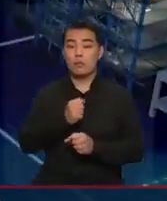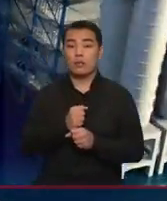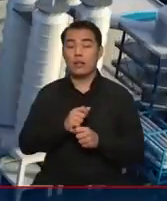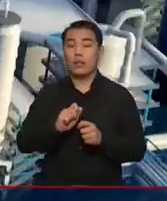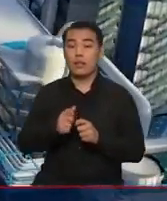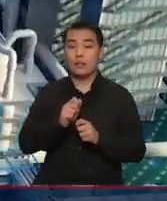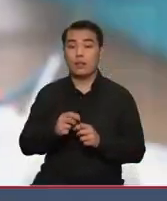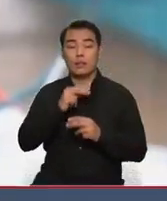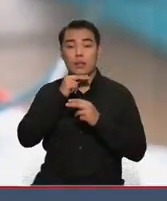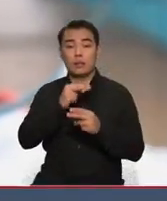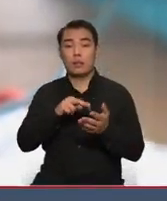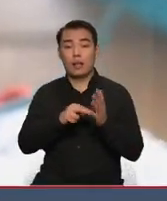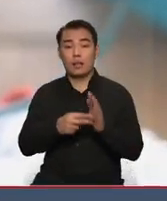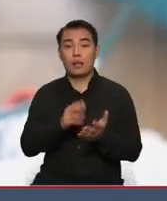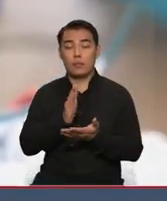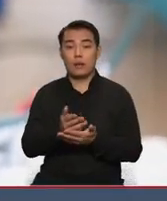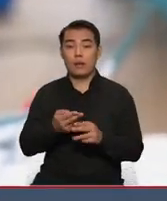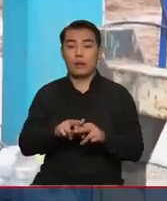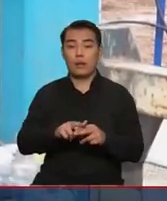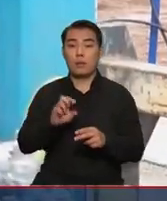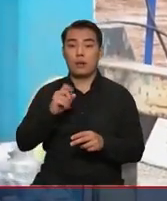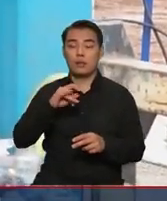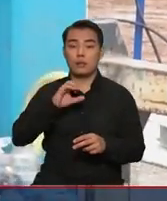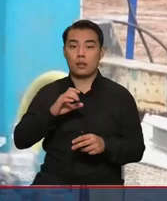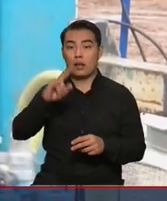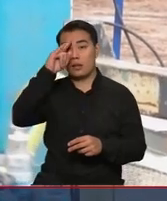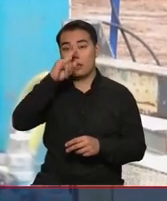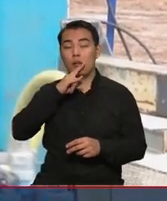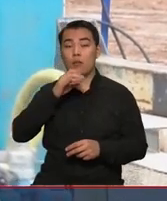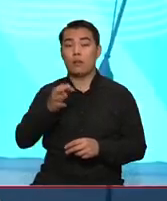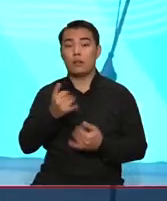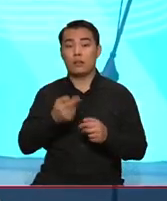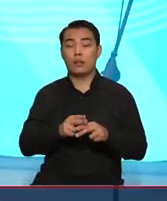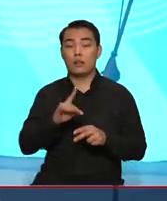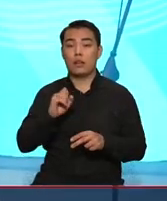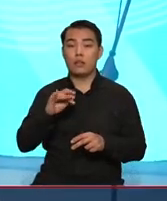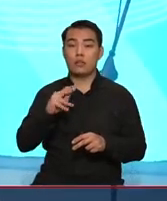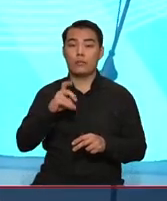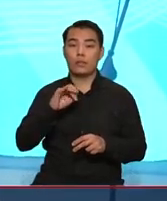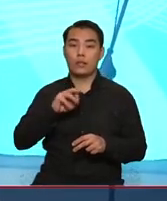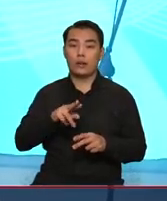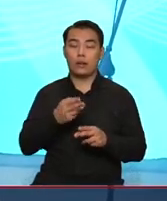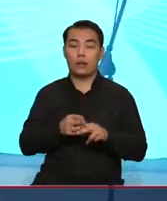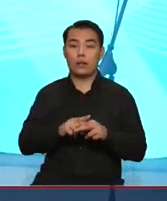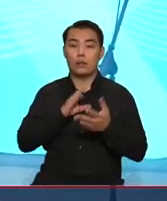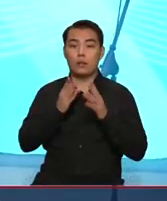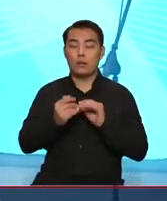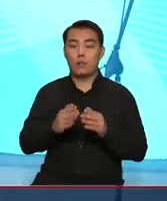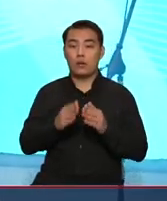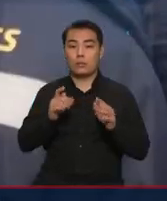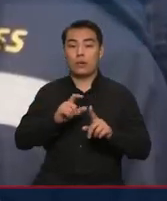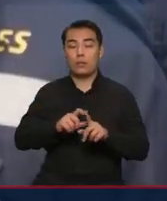инвестиция тарту жобасы бар. Оның аясында Батыс Қазақстан облысында Рашковская ірі газ конденсаты кен орны пайдалануға